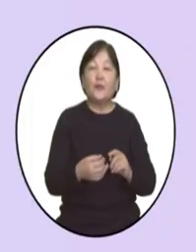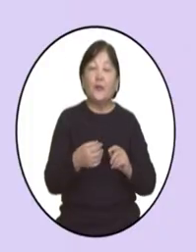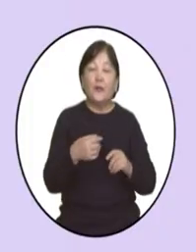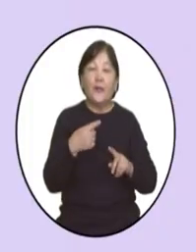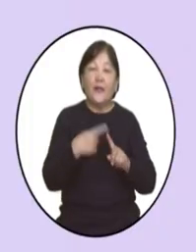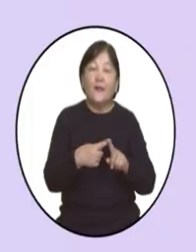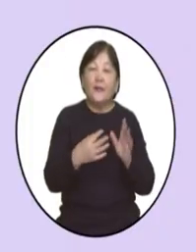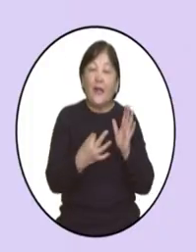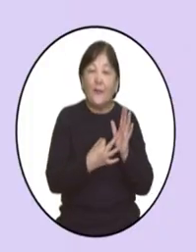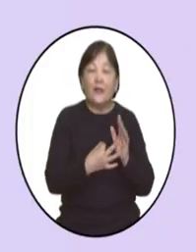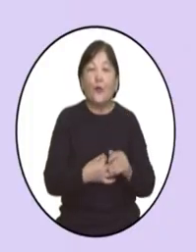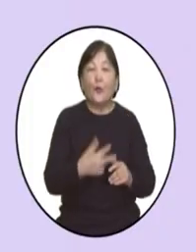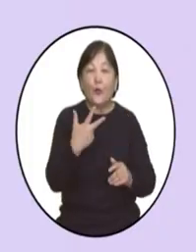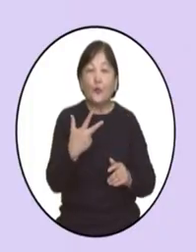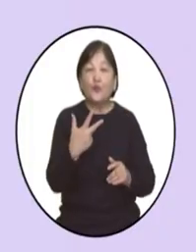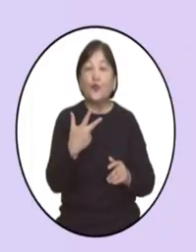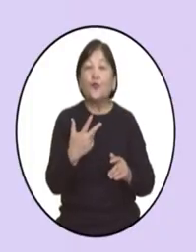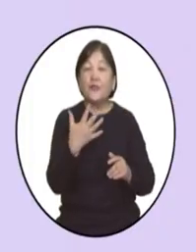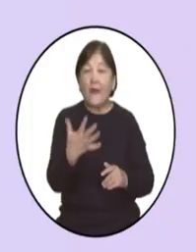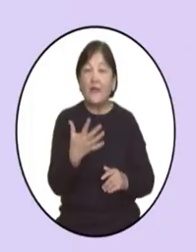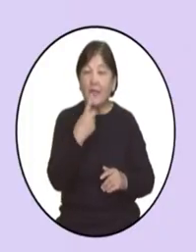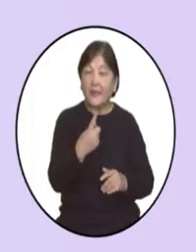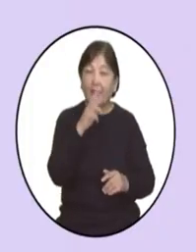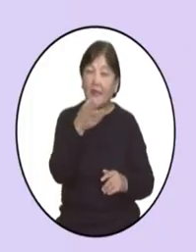нэмээд 351 Кельвин болох нэ.